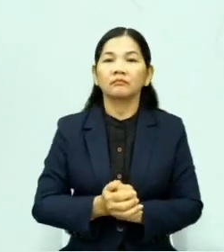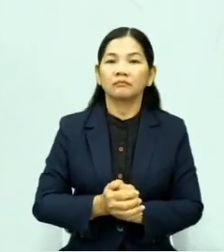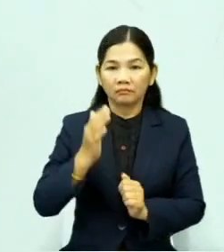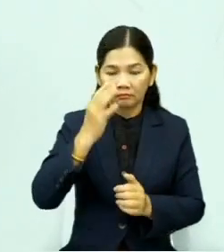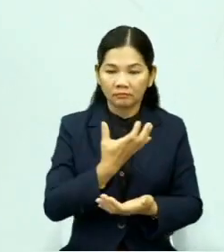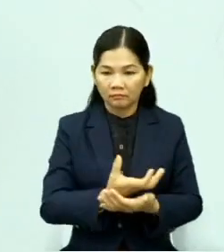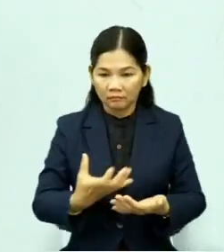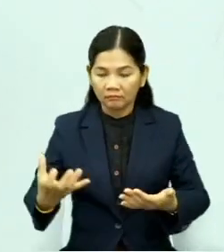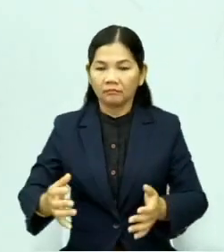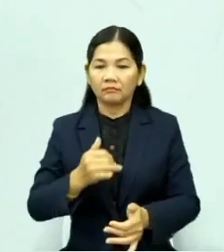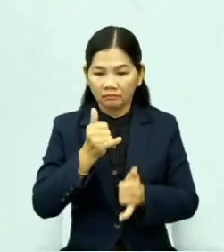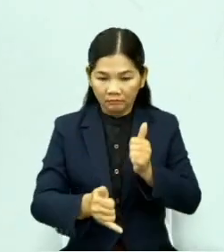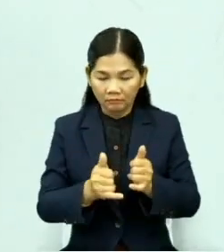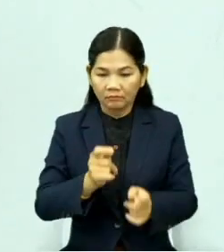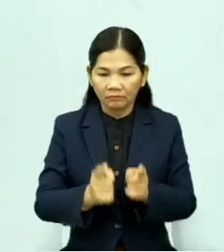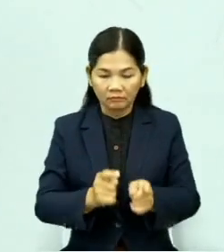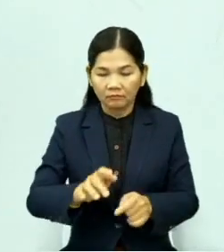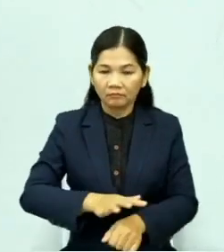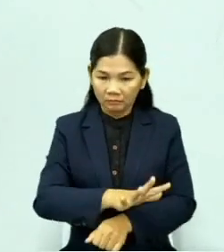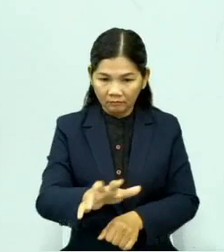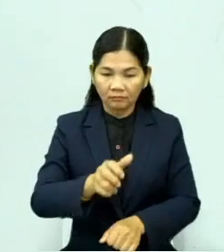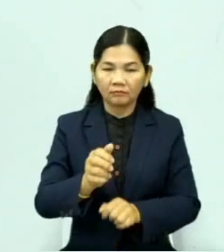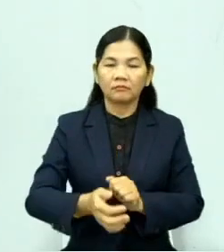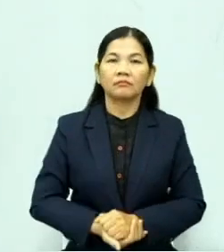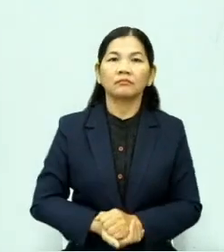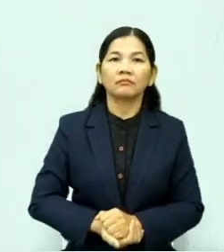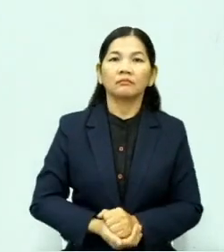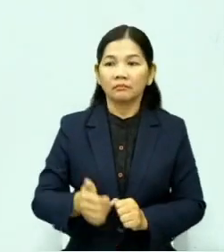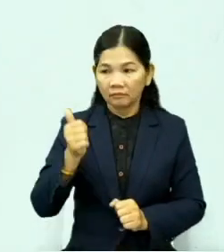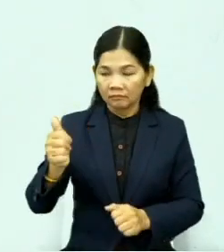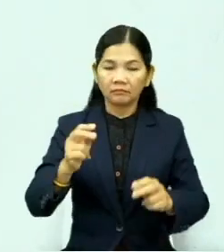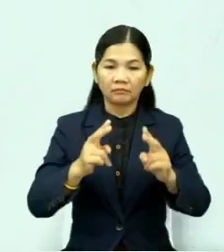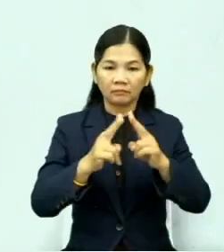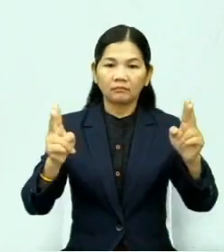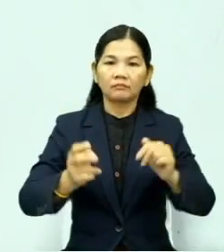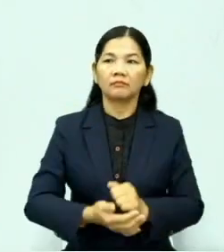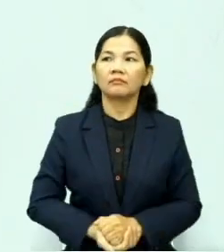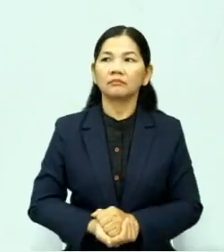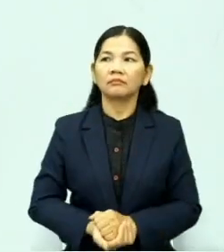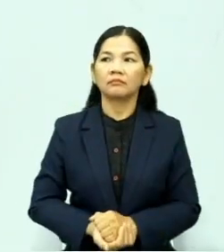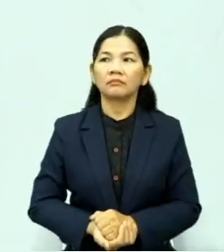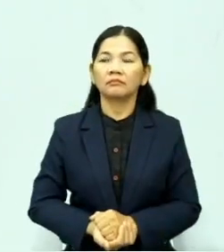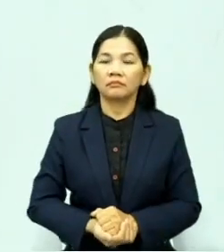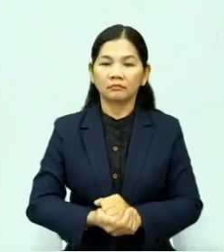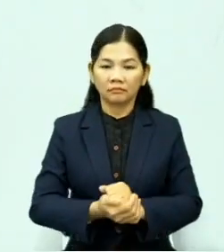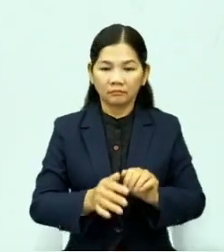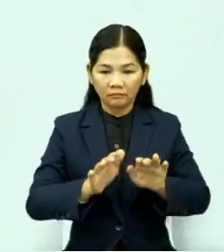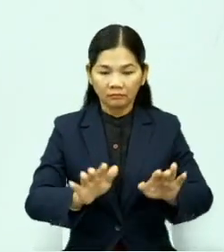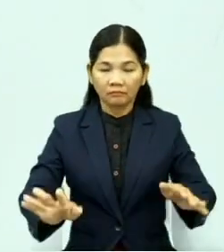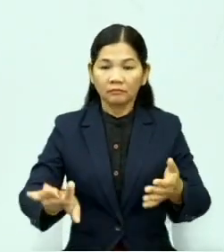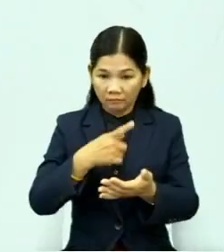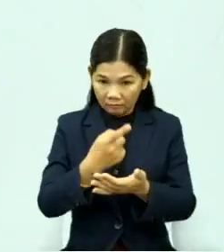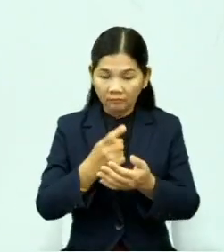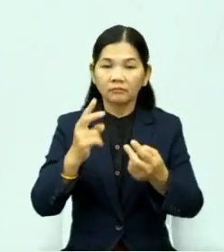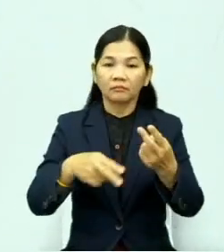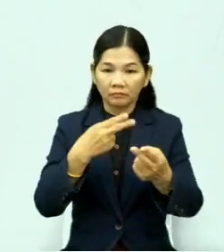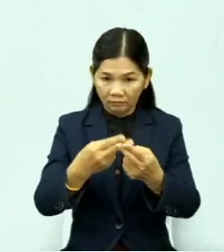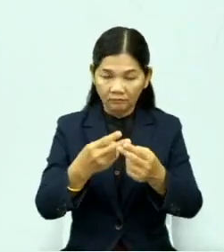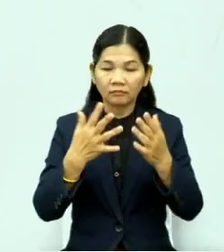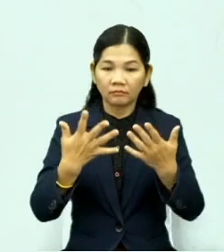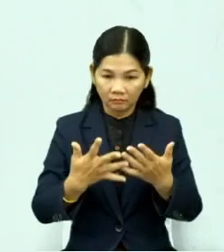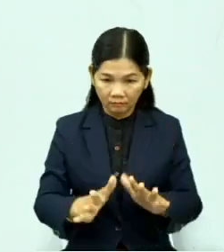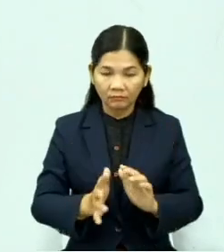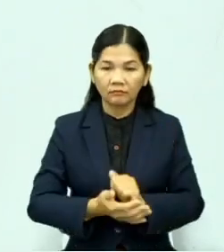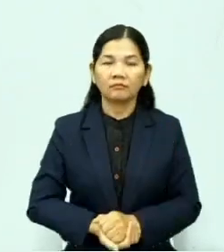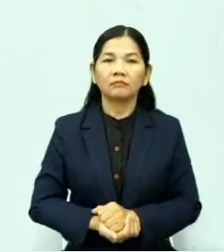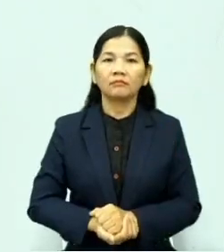score ốp có đó đâm trí đồ đâm trí khmai chá là ổn là con chàng chân con tặng ạc này con ban cho rúm chai xùm nuôi chùm mùi nhạc